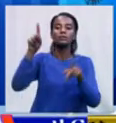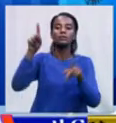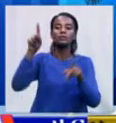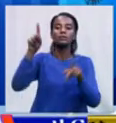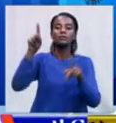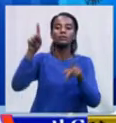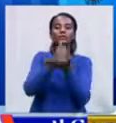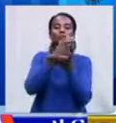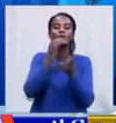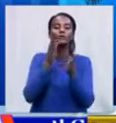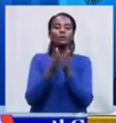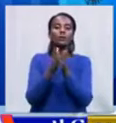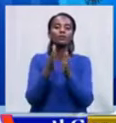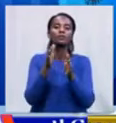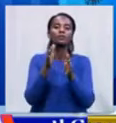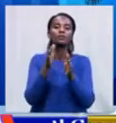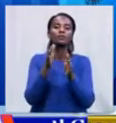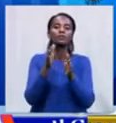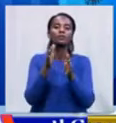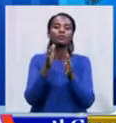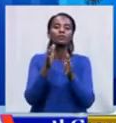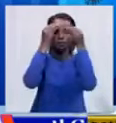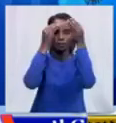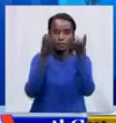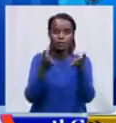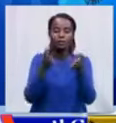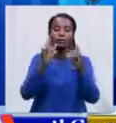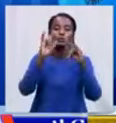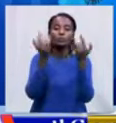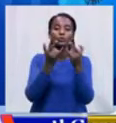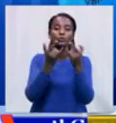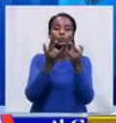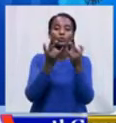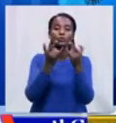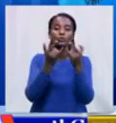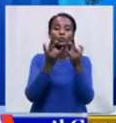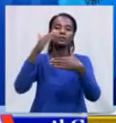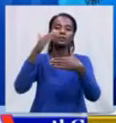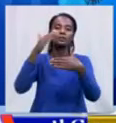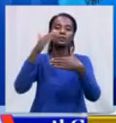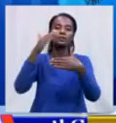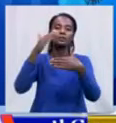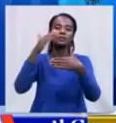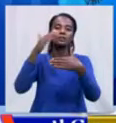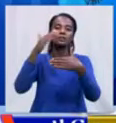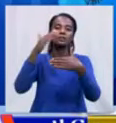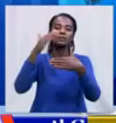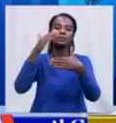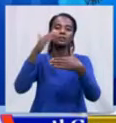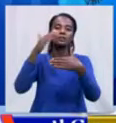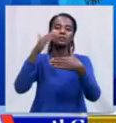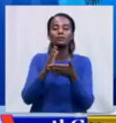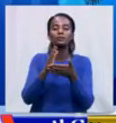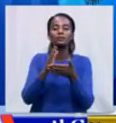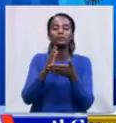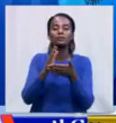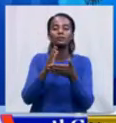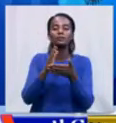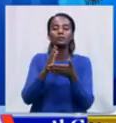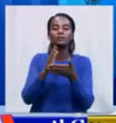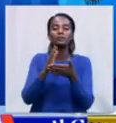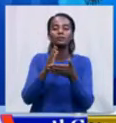እንደሚደግፍ የጉራጌ ዞን አስተዳደር አስታውቋል። በዞኑ የግድቡን ግንባታ አስመልክቶም የህብረተሰቡን ተሳትፎ ለማሳደግ እየተሰራ እንደሆነም ነው